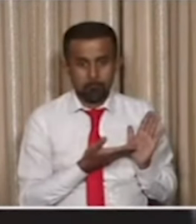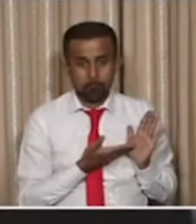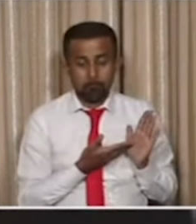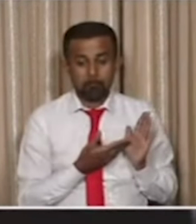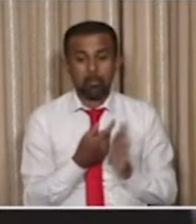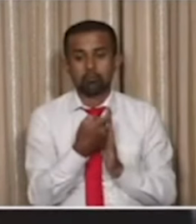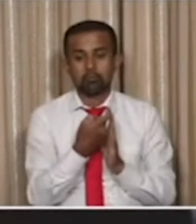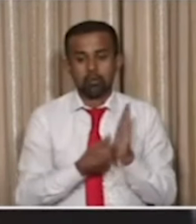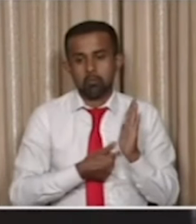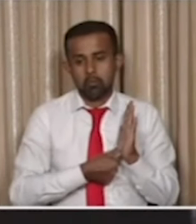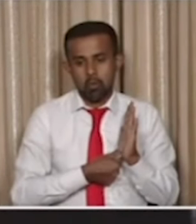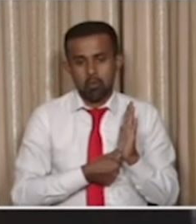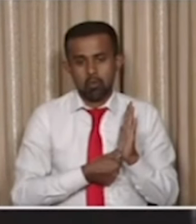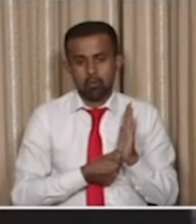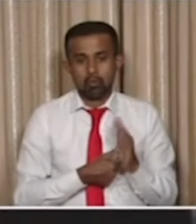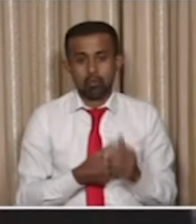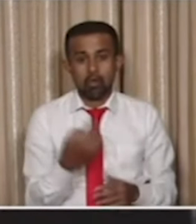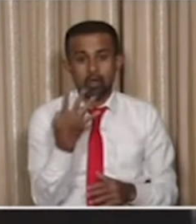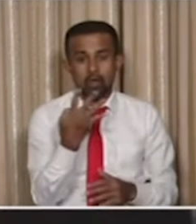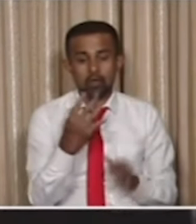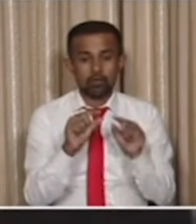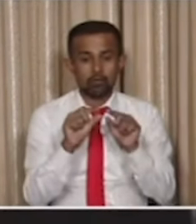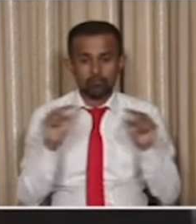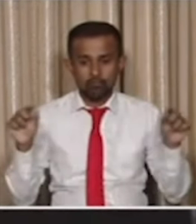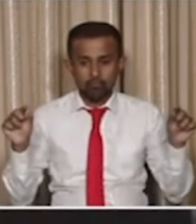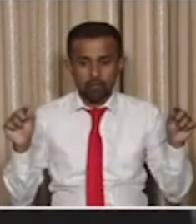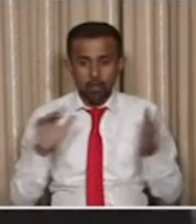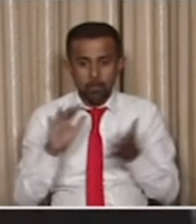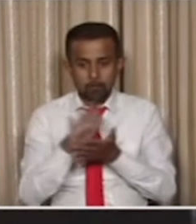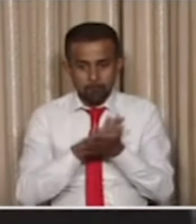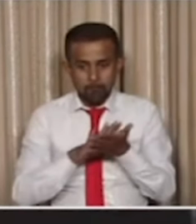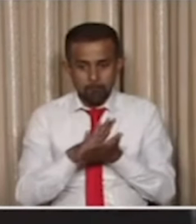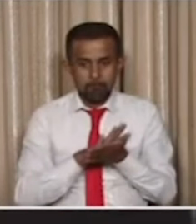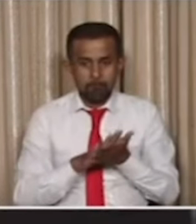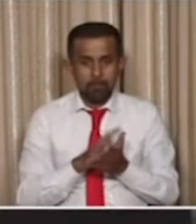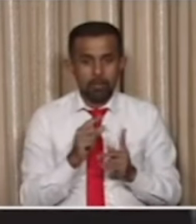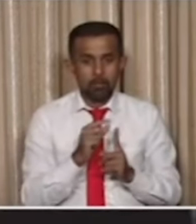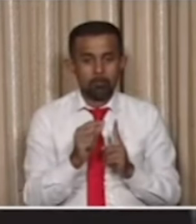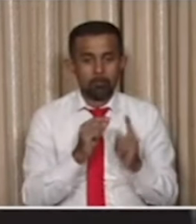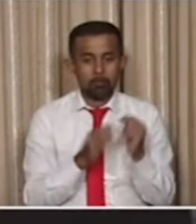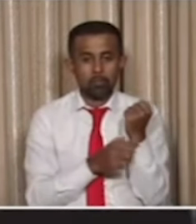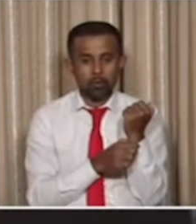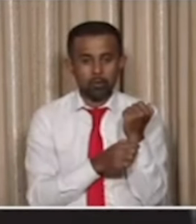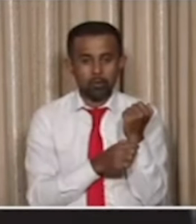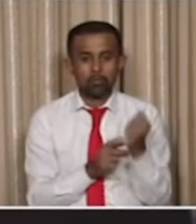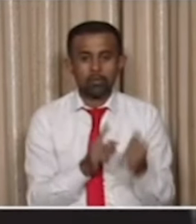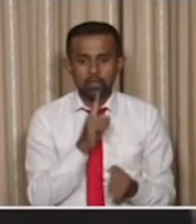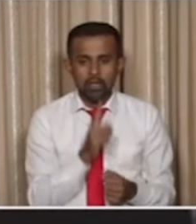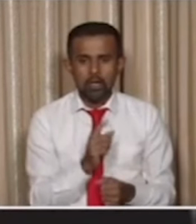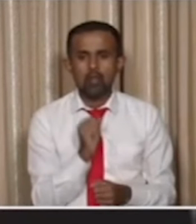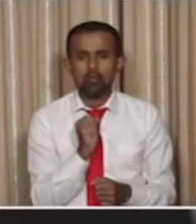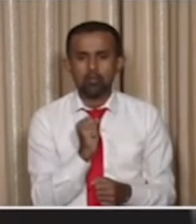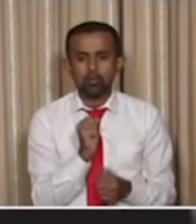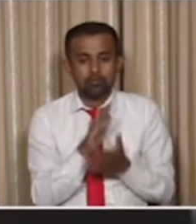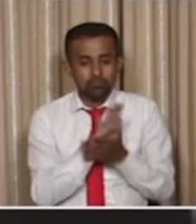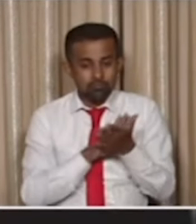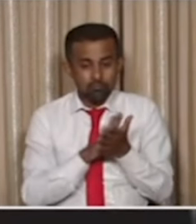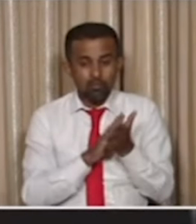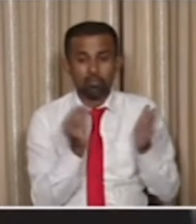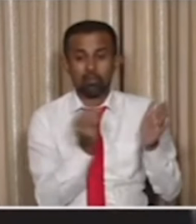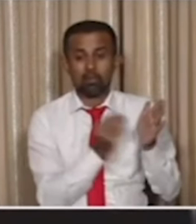වරප්‍රසාද පනත. ඒකේ හතරවෙනි වගන්තය ඉතා පැහැදිලිව පාර්ලිමේන්තු වරප්‍රසාද කියන්නේ මොකක්ද කියන එක පැහැදිලි කරලා